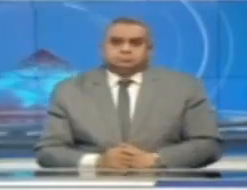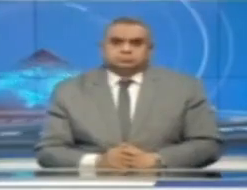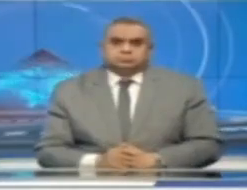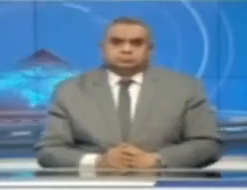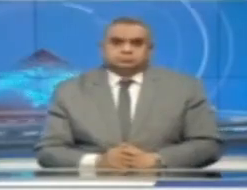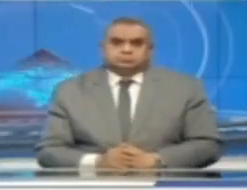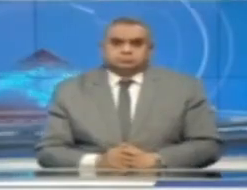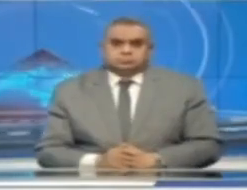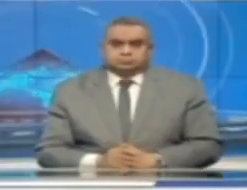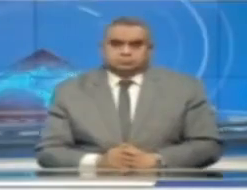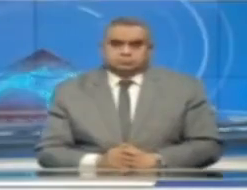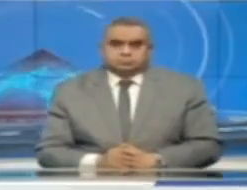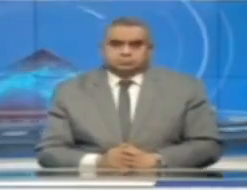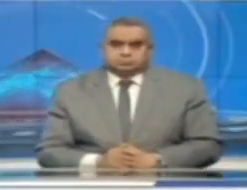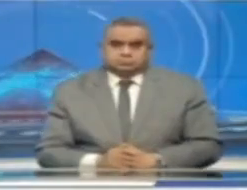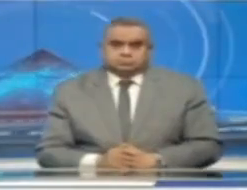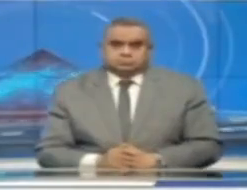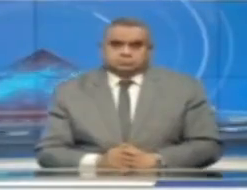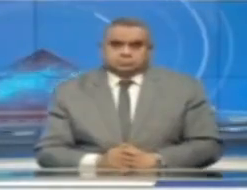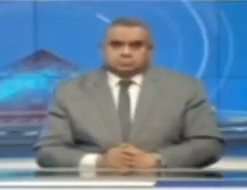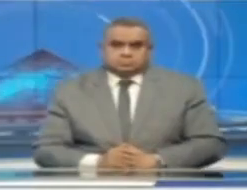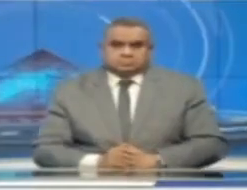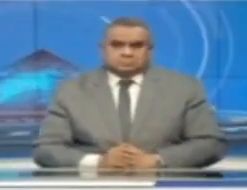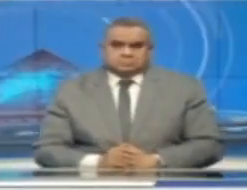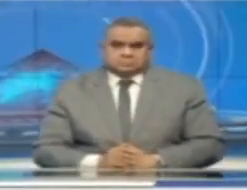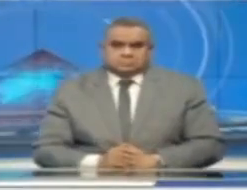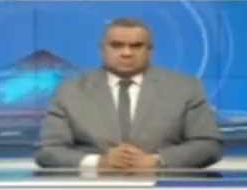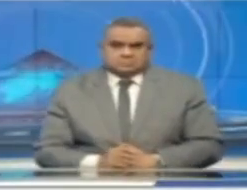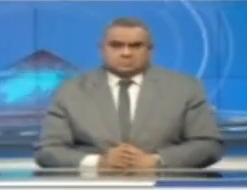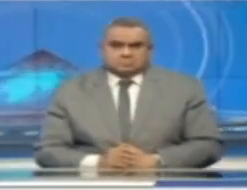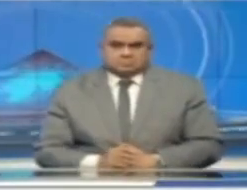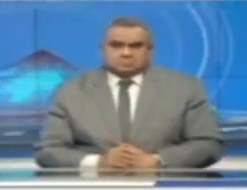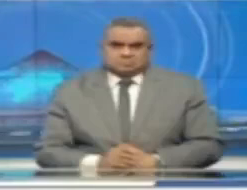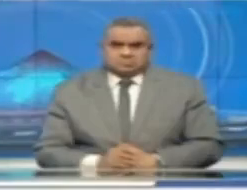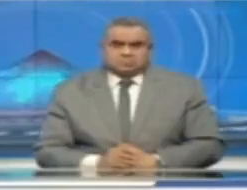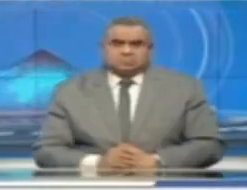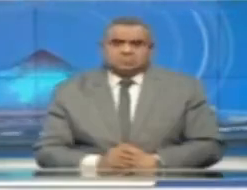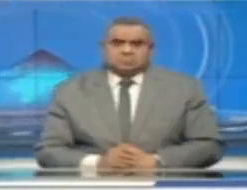وبالاراده والعمل والحب بيننا.